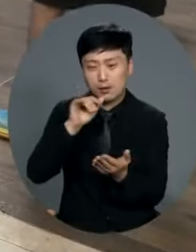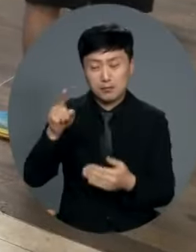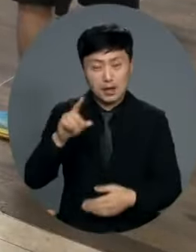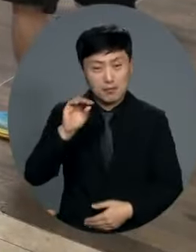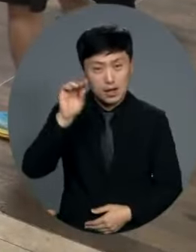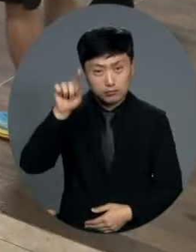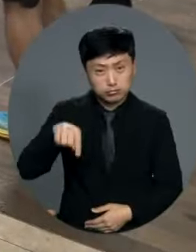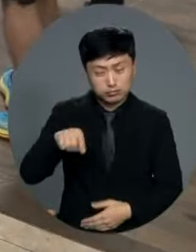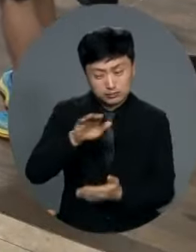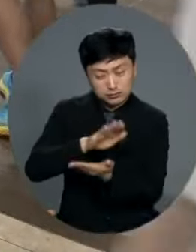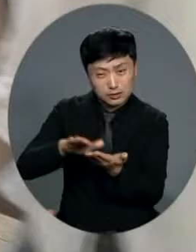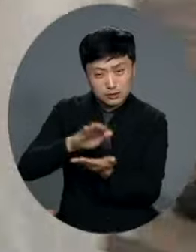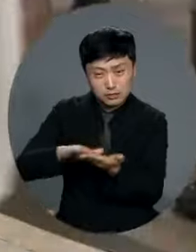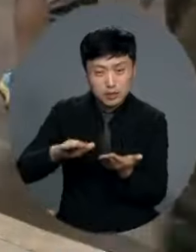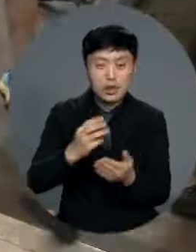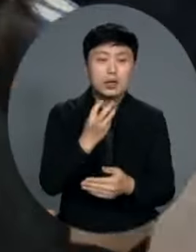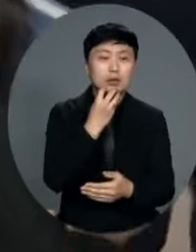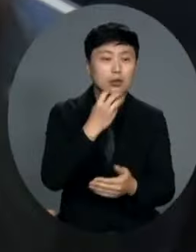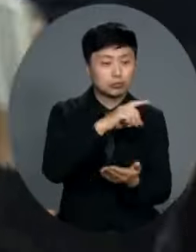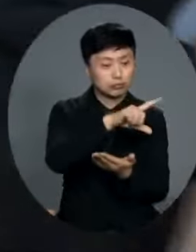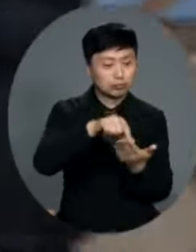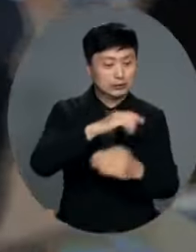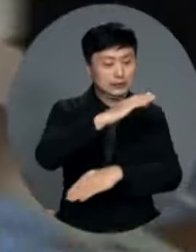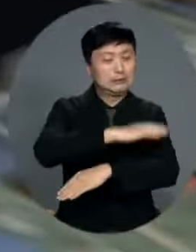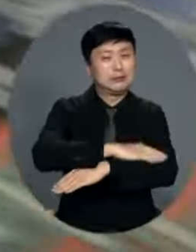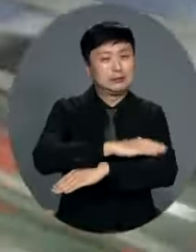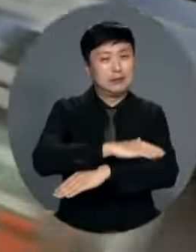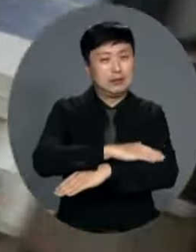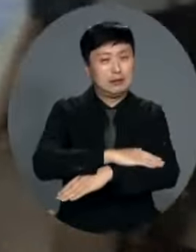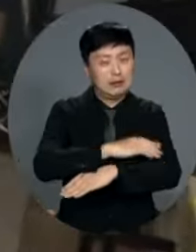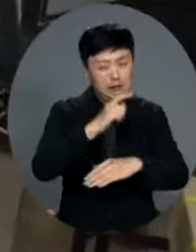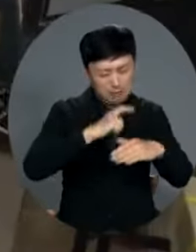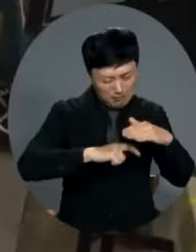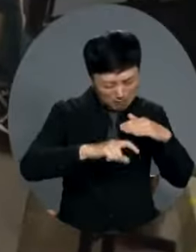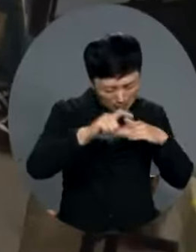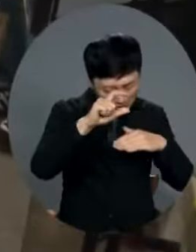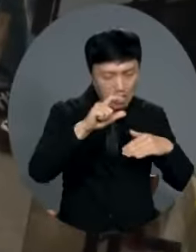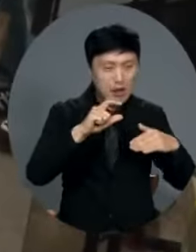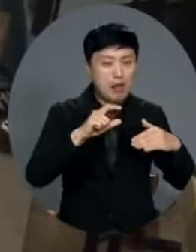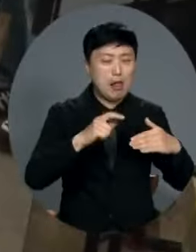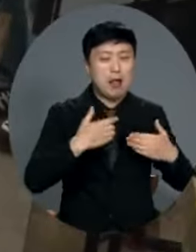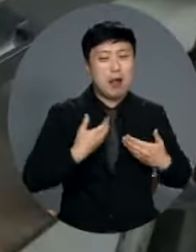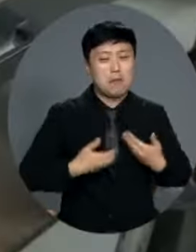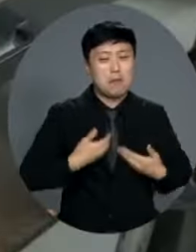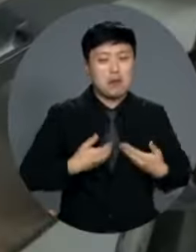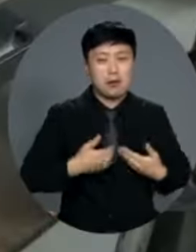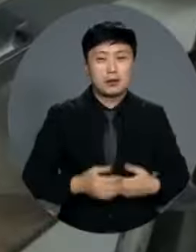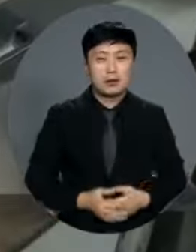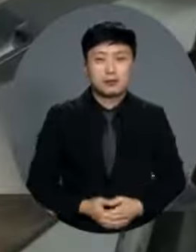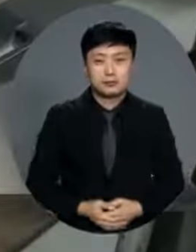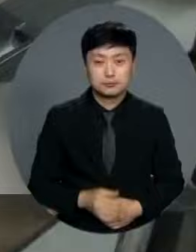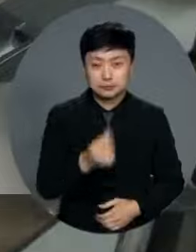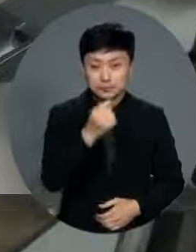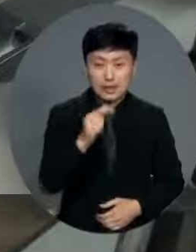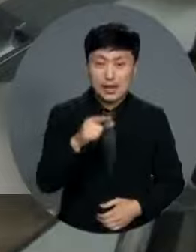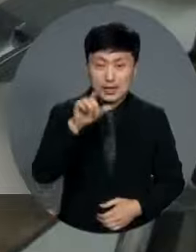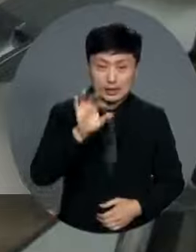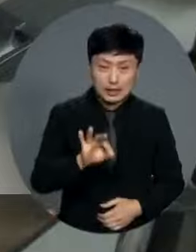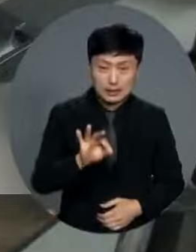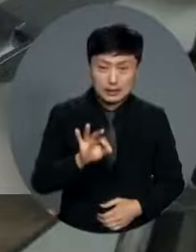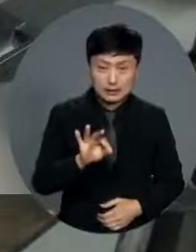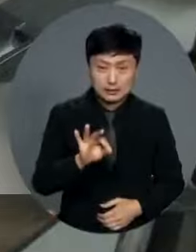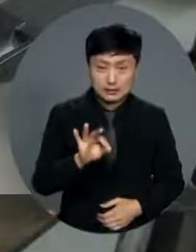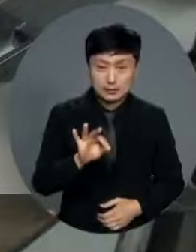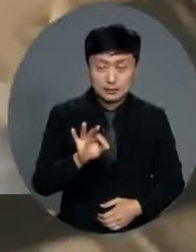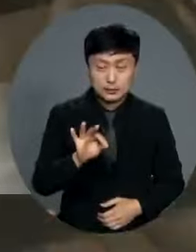이상 팔리면서 수도권 인쇄업체의 인쇄기는 밤낮없이 돌아갑니다. 한강 특수는